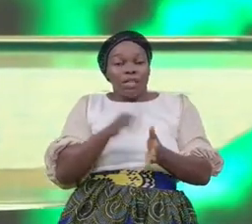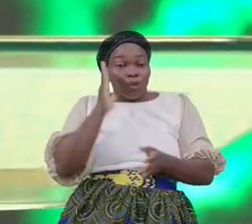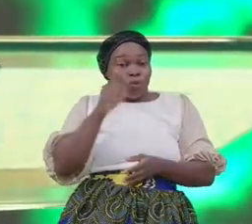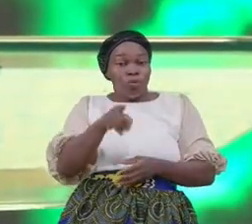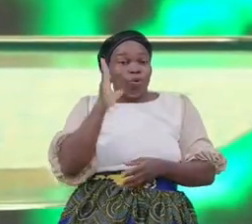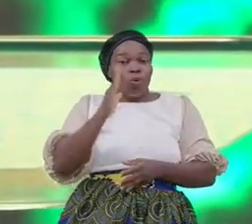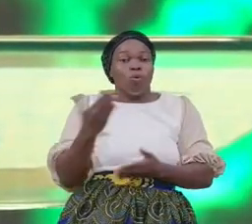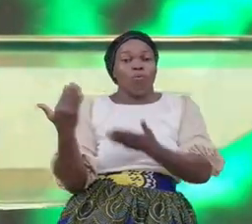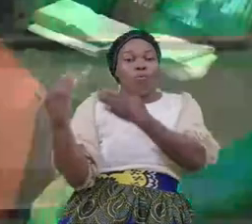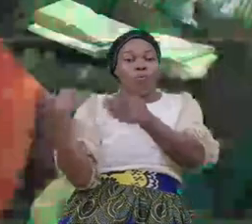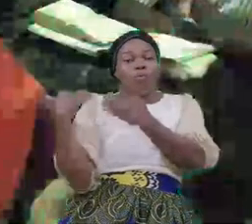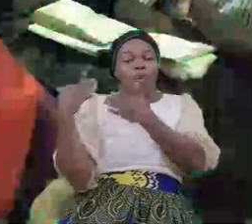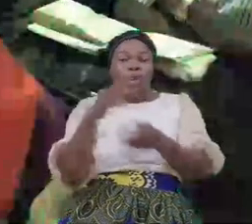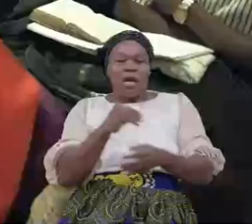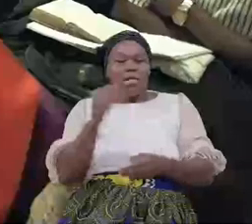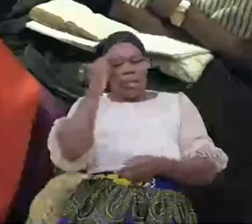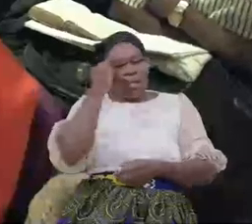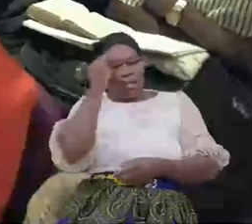vois. Vous allez voir.